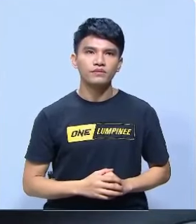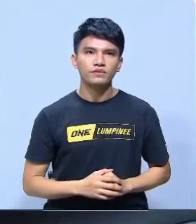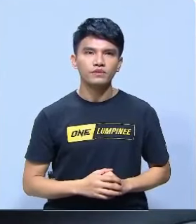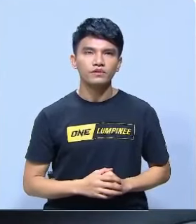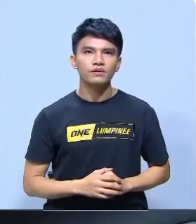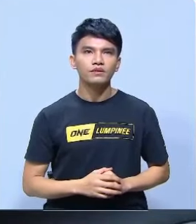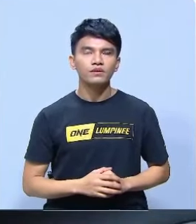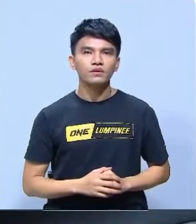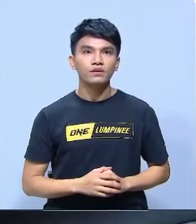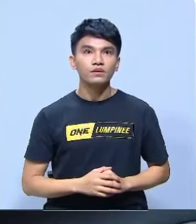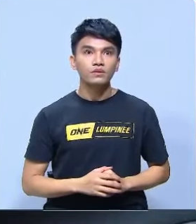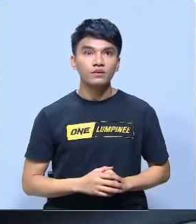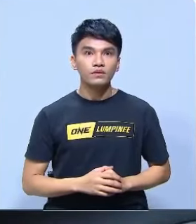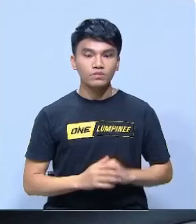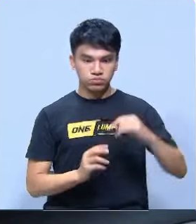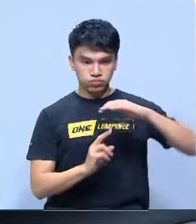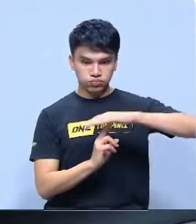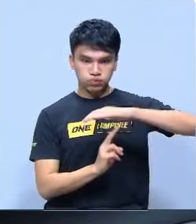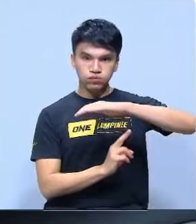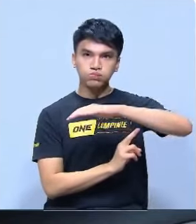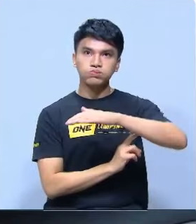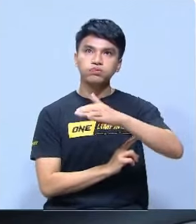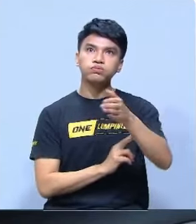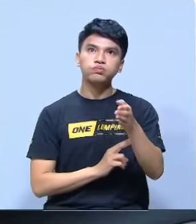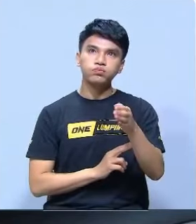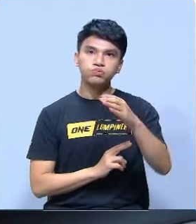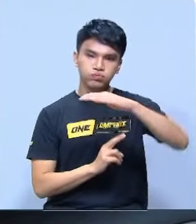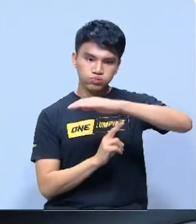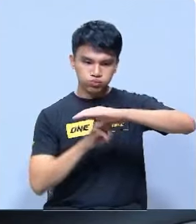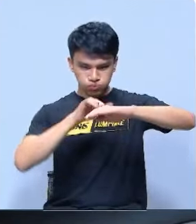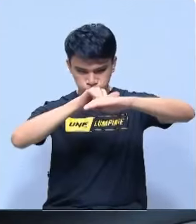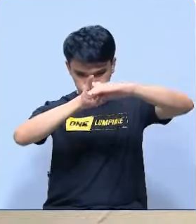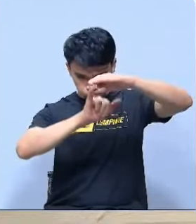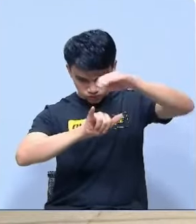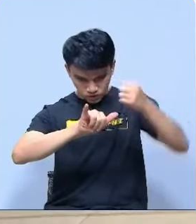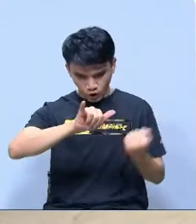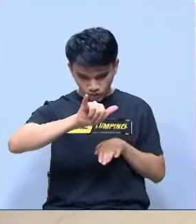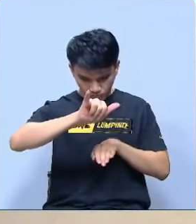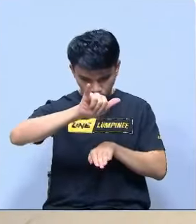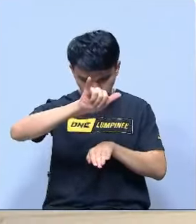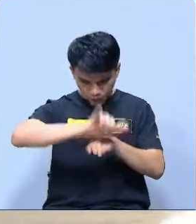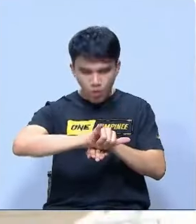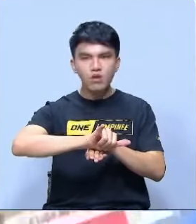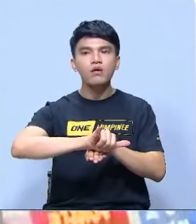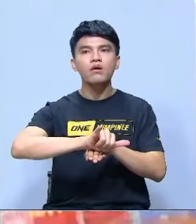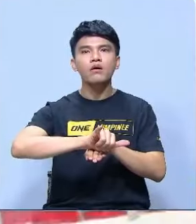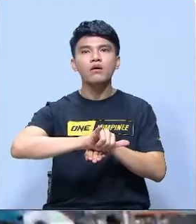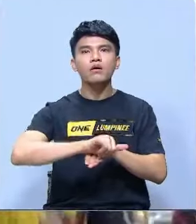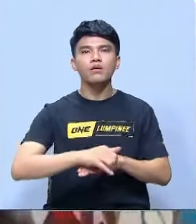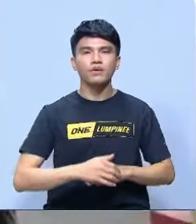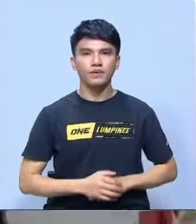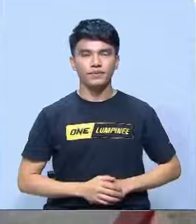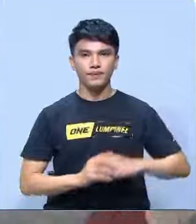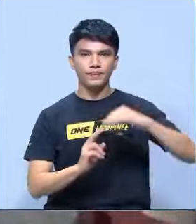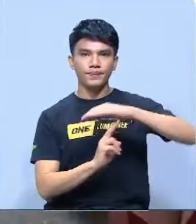ยานยนต์เนี่ยที่อยู่ข้างบนสะพานตกลงมาข้างล่างแล้วก็มากระแทกที่ฝากระโปรงหน้ารถเหตุการณ์นี้เกิดขึ้นที่ลานจอดรถใต้สะพานพระ